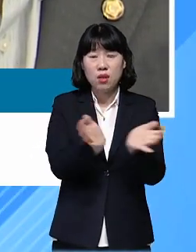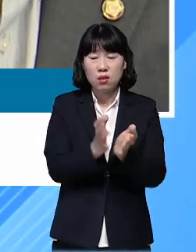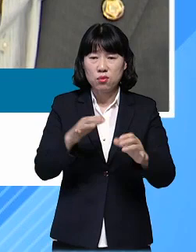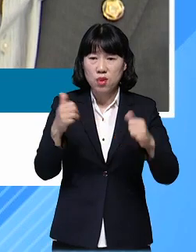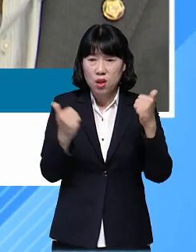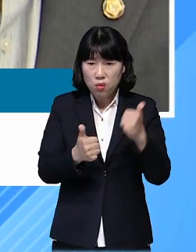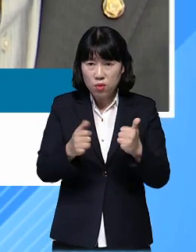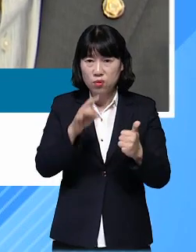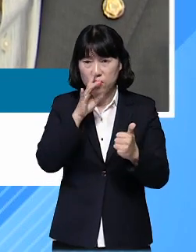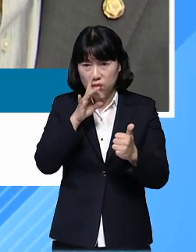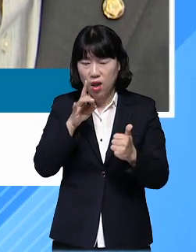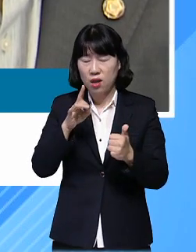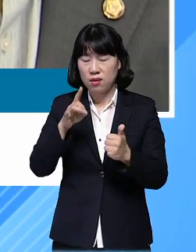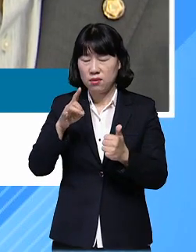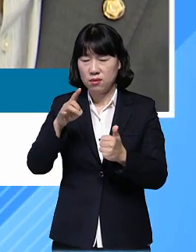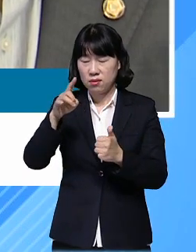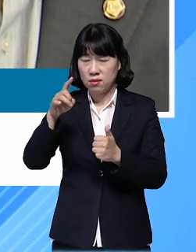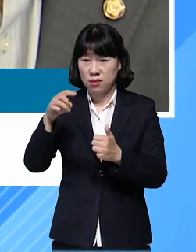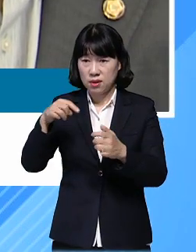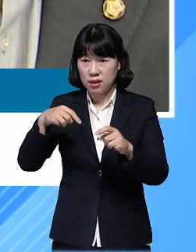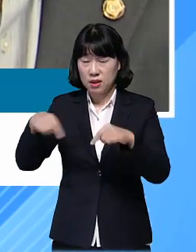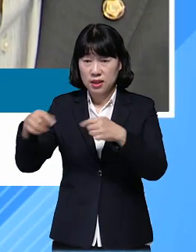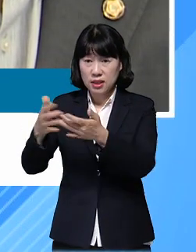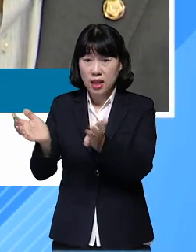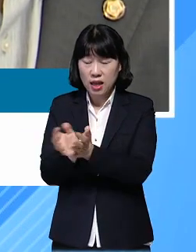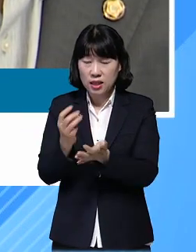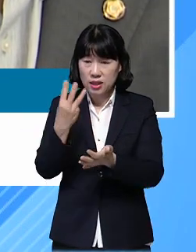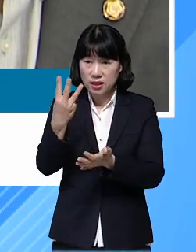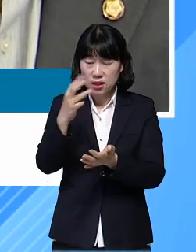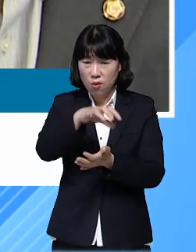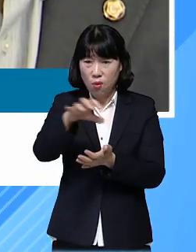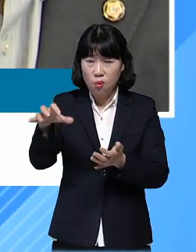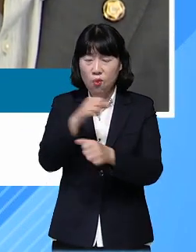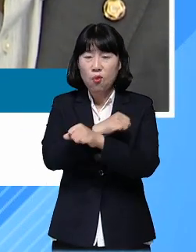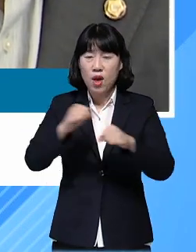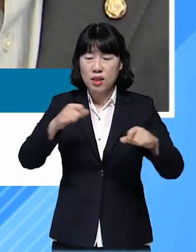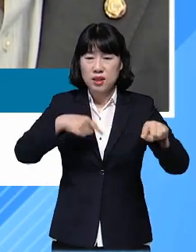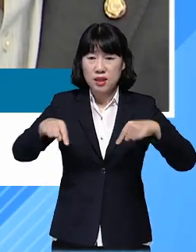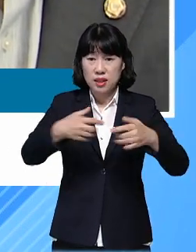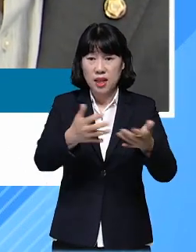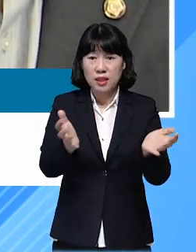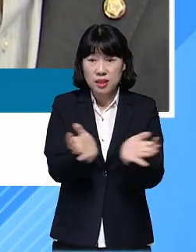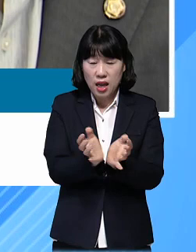국회의원들, 또 중앙당, 또 세 군데 광역자치단체와 함께